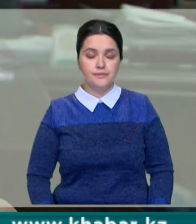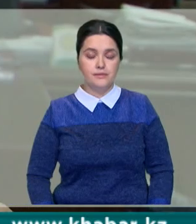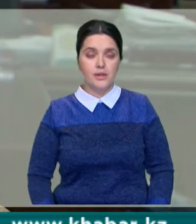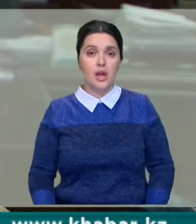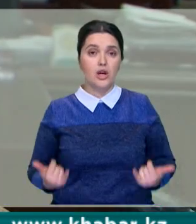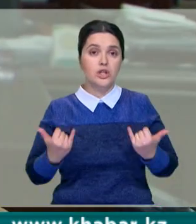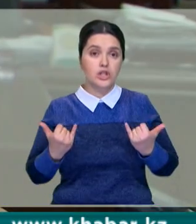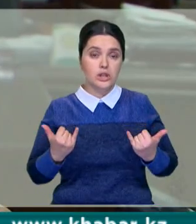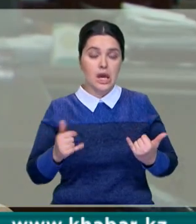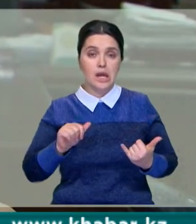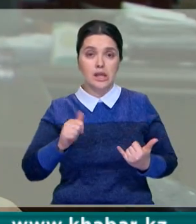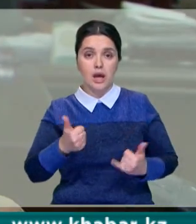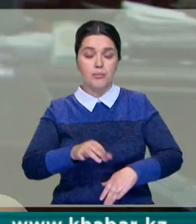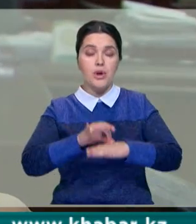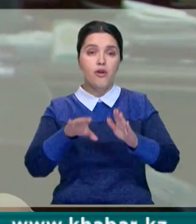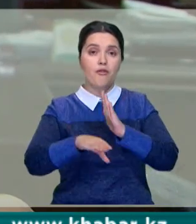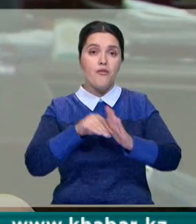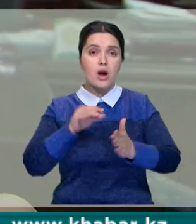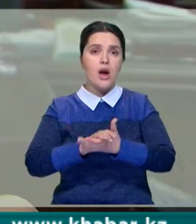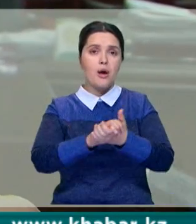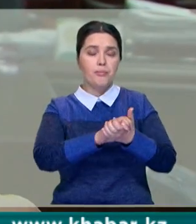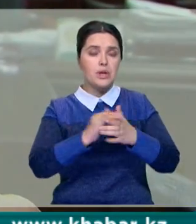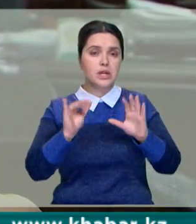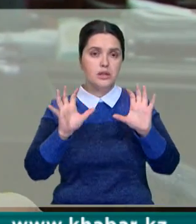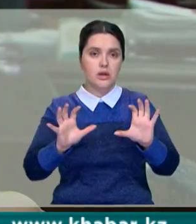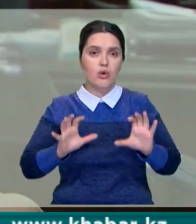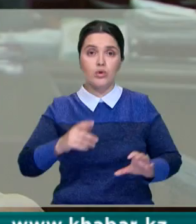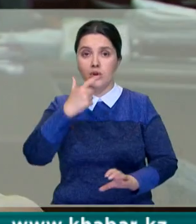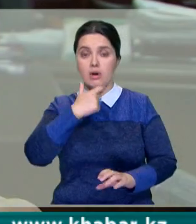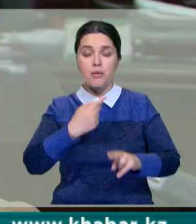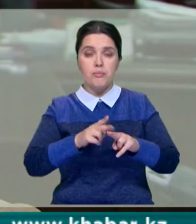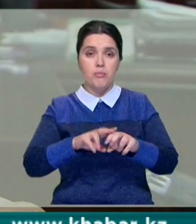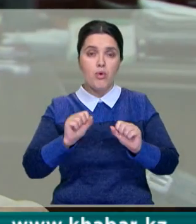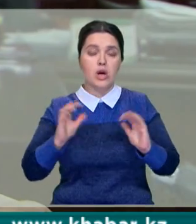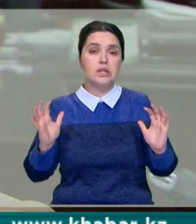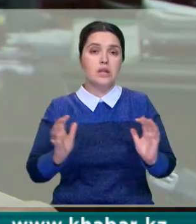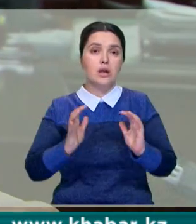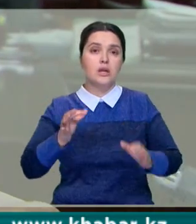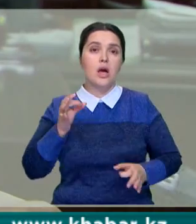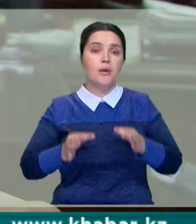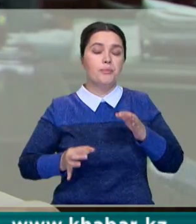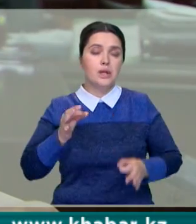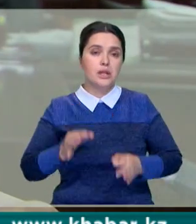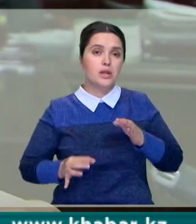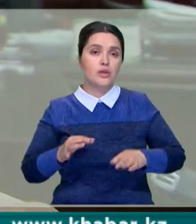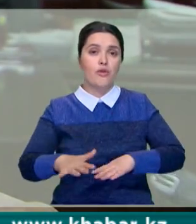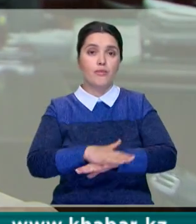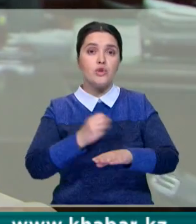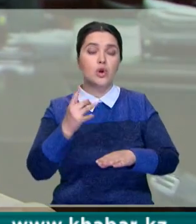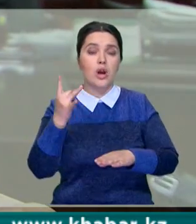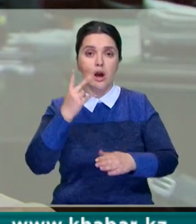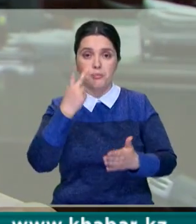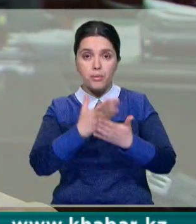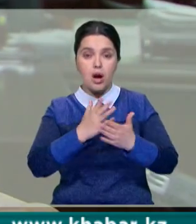Сейчас главное – провести выборы мирно и законно. Это позволит сохранить стабильность в обществе и еще раз покажет миру, что